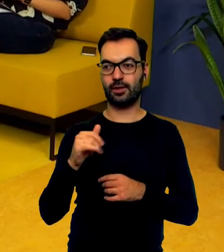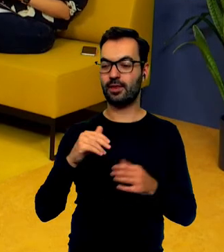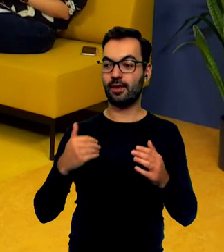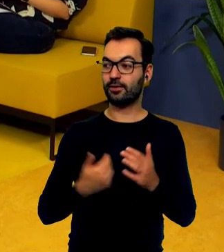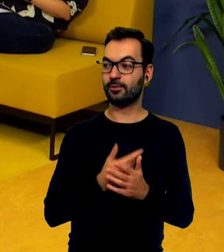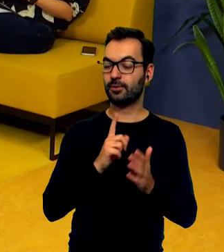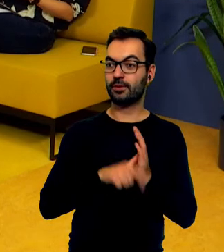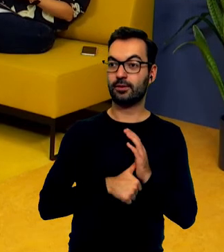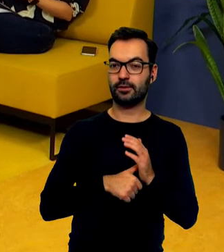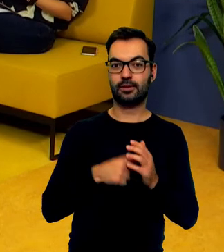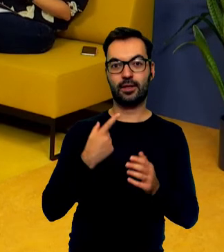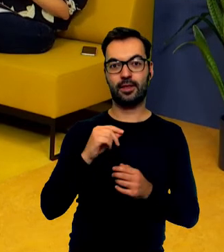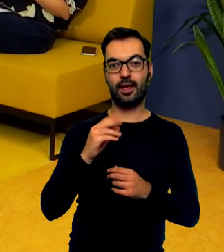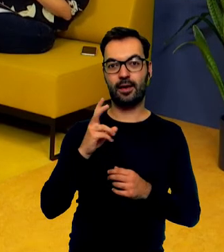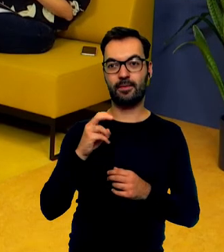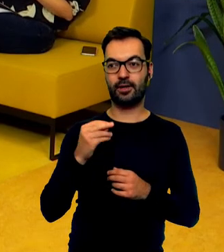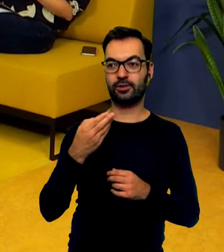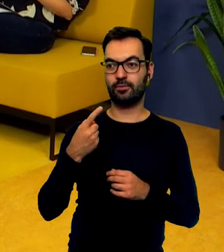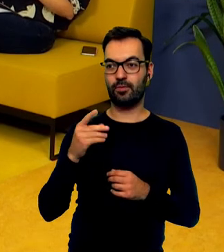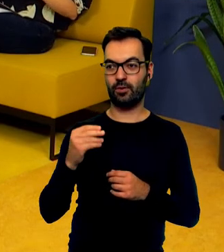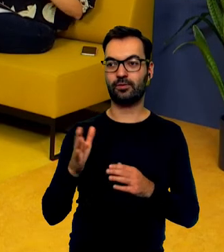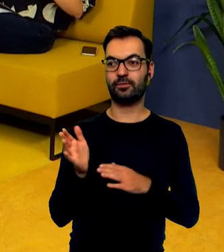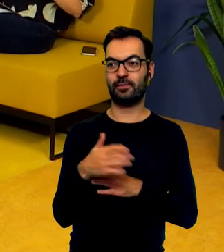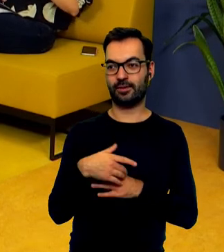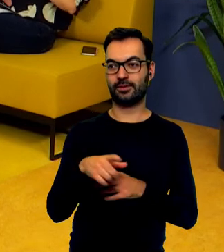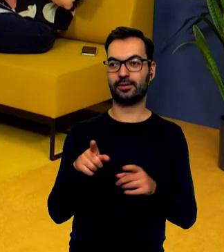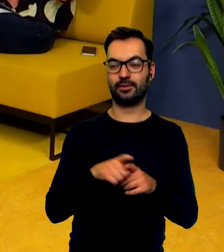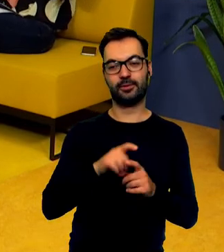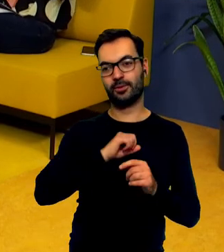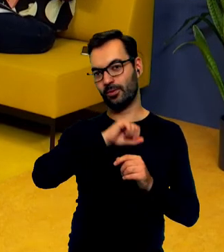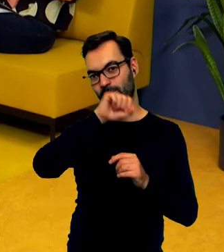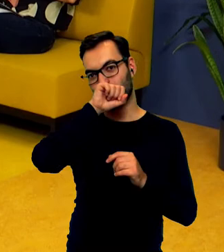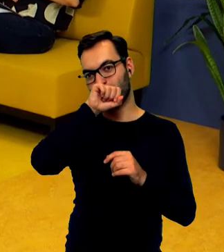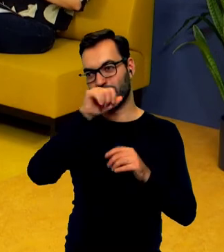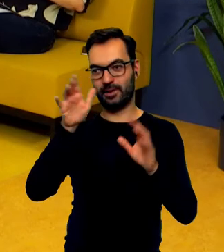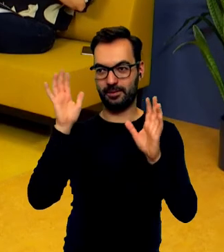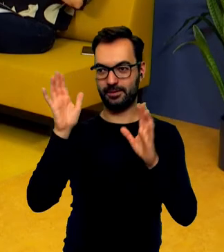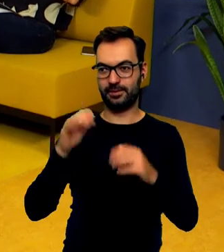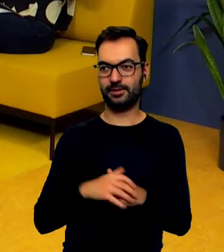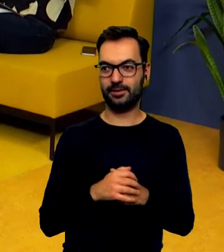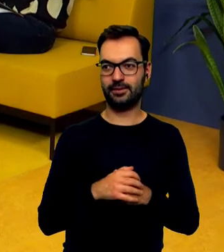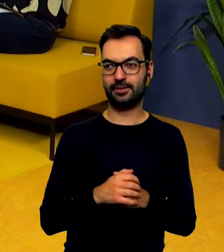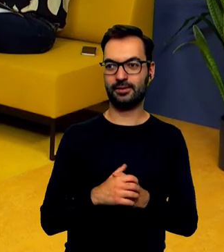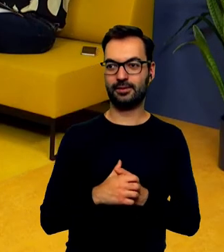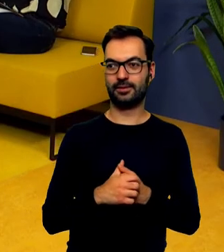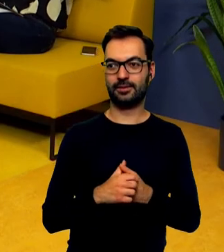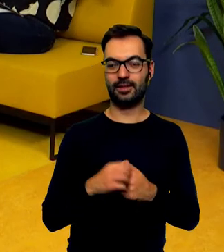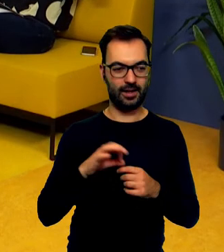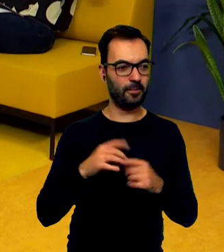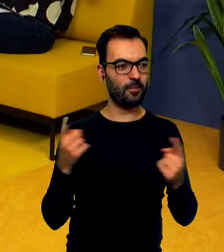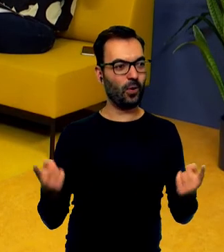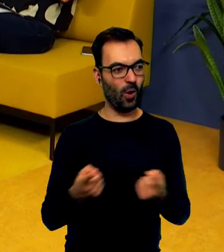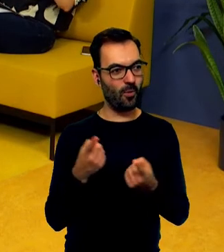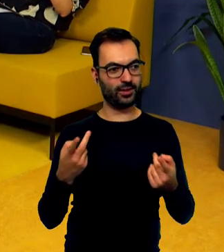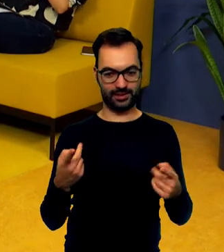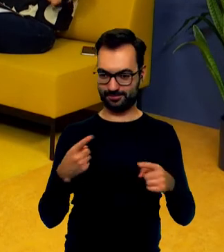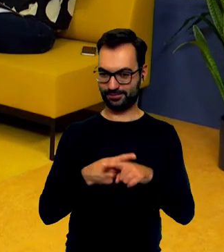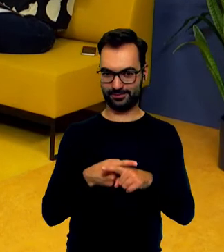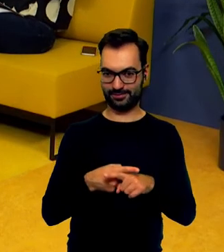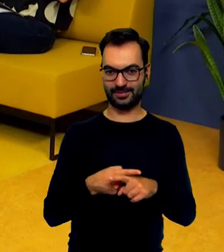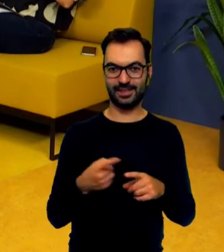najnowsza płyta zespołu Depeche Mode, która się ukaże w marcu, który jest moim wielkim, wspaniałym. To jest taka krosowa promocja.